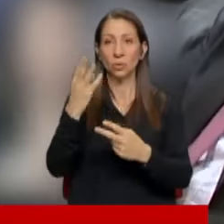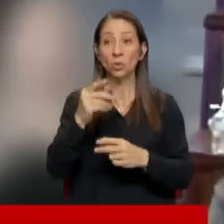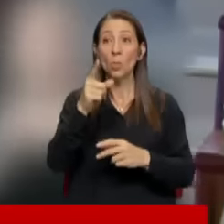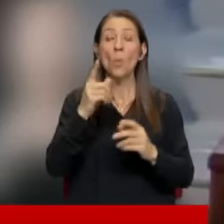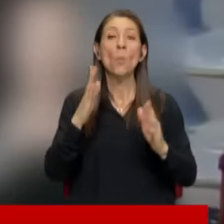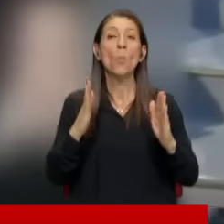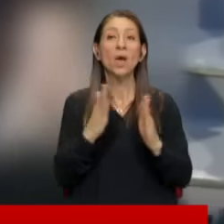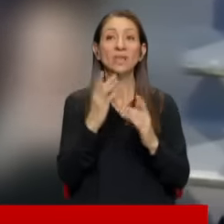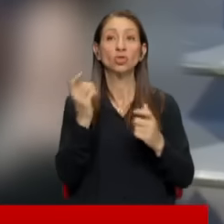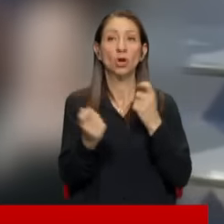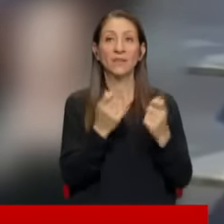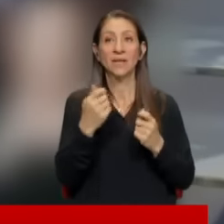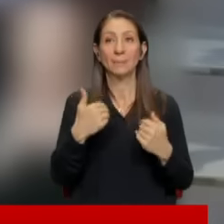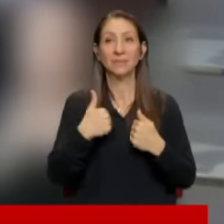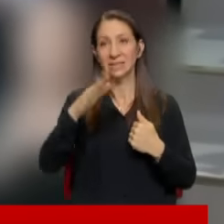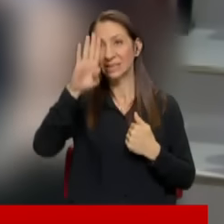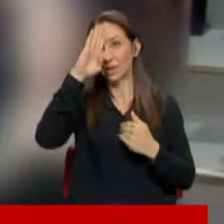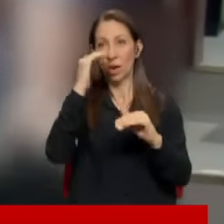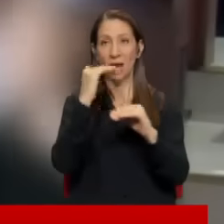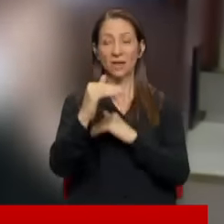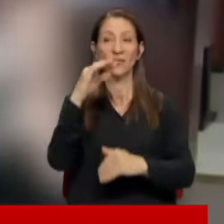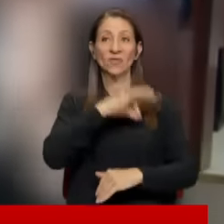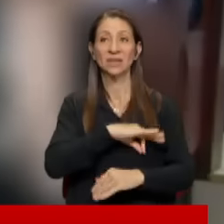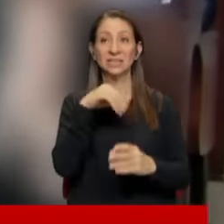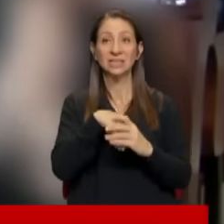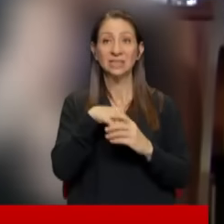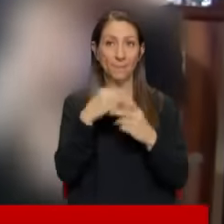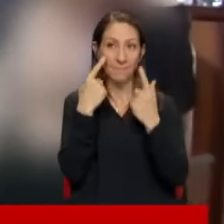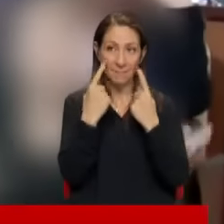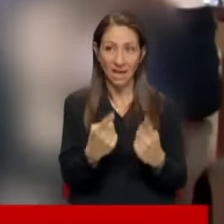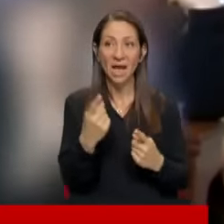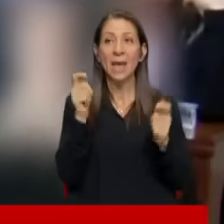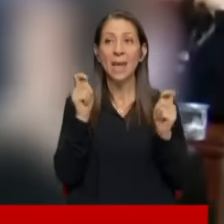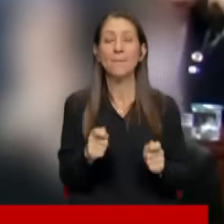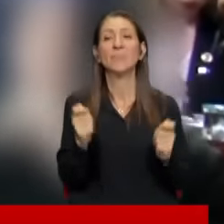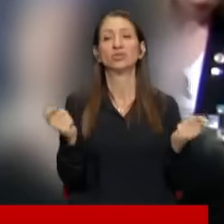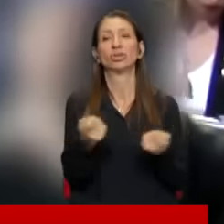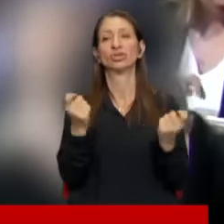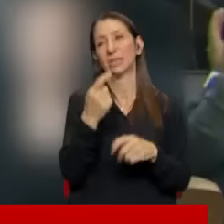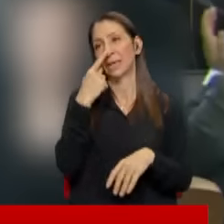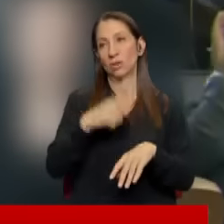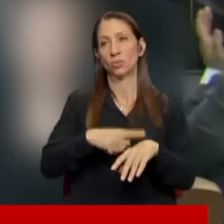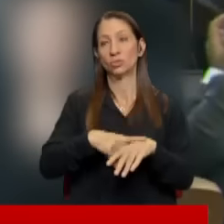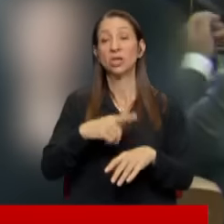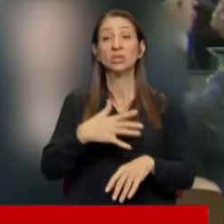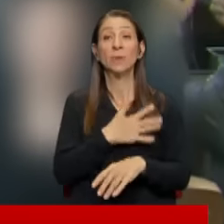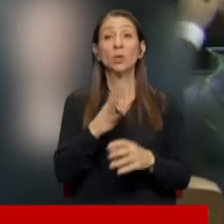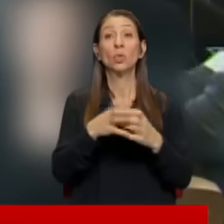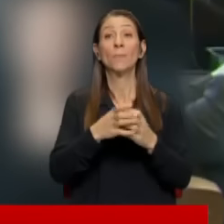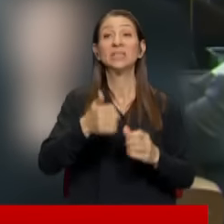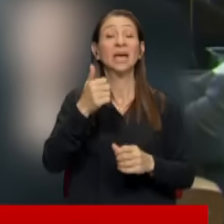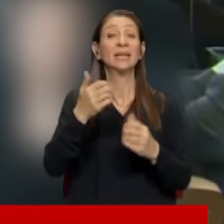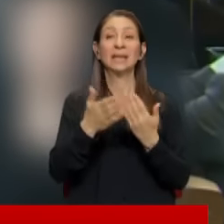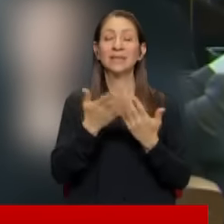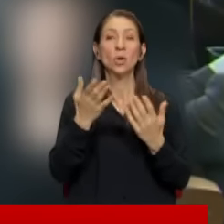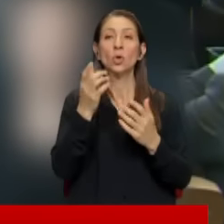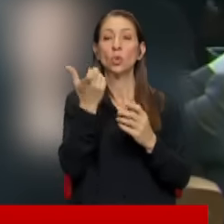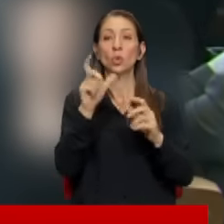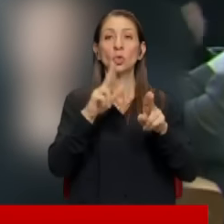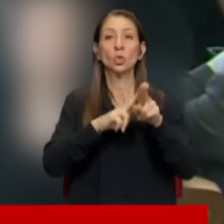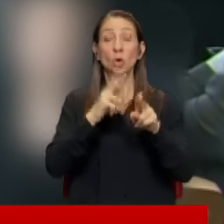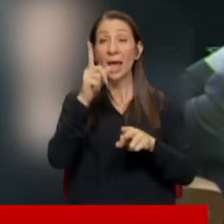muhalefet görevini biz İstanbul halkının menfaatlerini gözeterek yerine getireceğimize inanıyoruz. CHP'nin Grup Başkan Vekili ise Ülkü